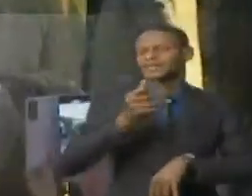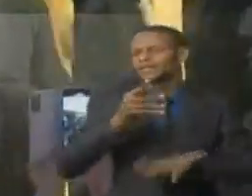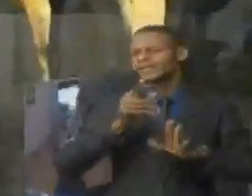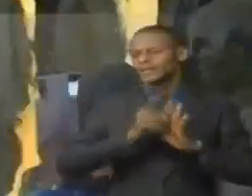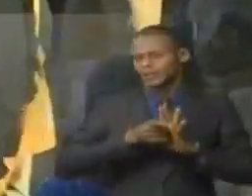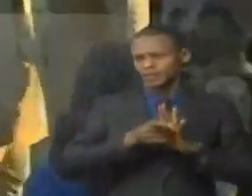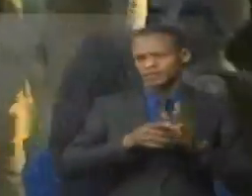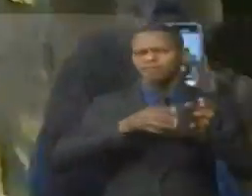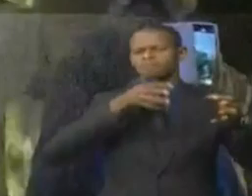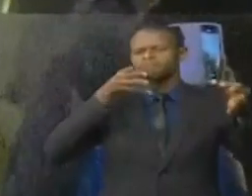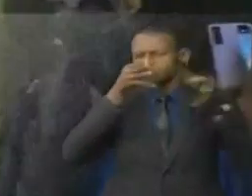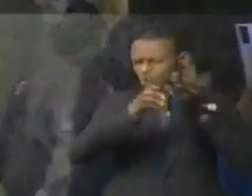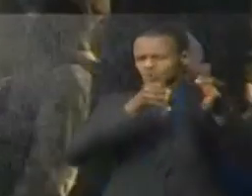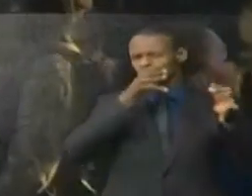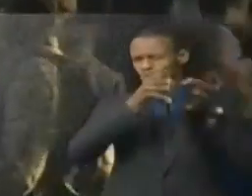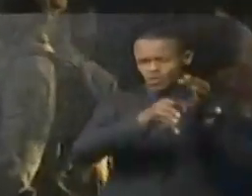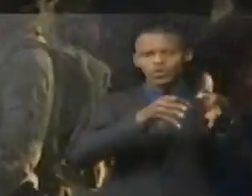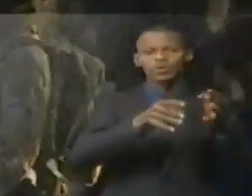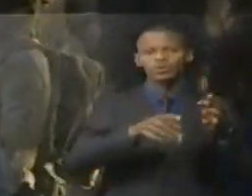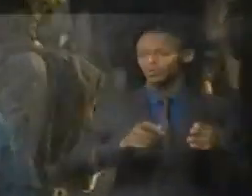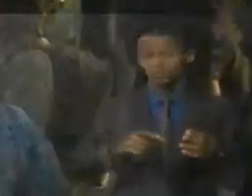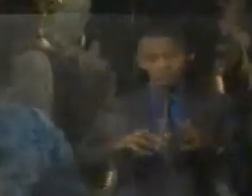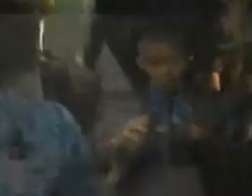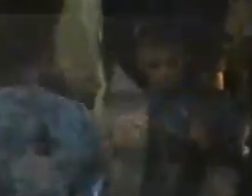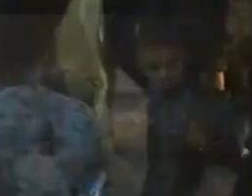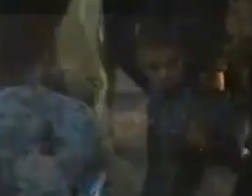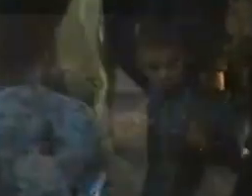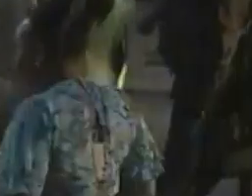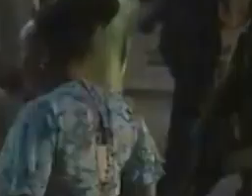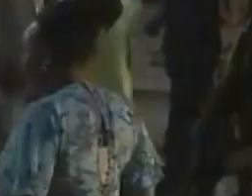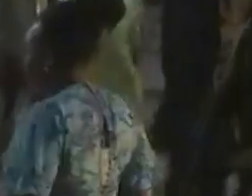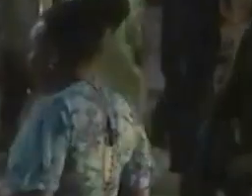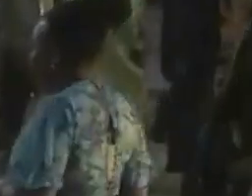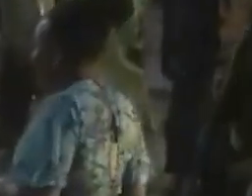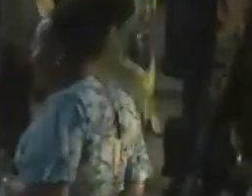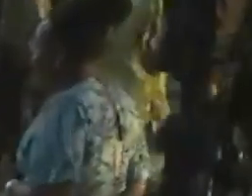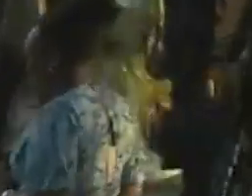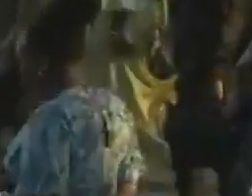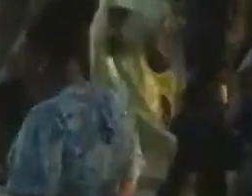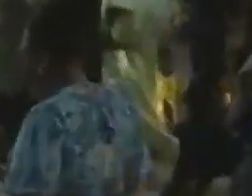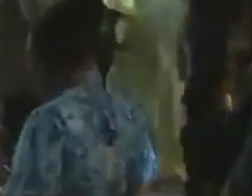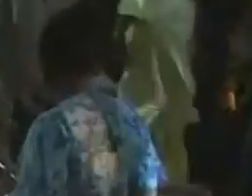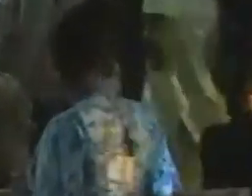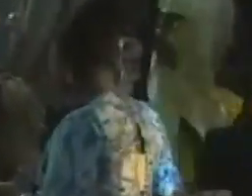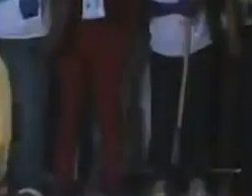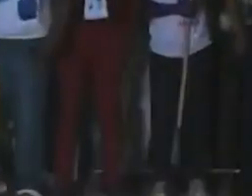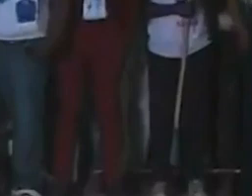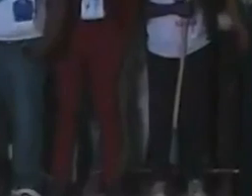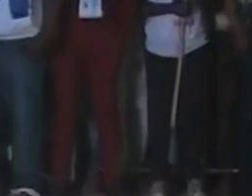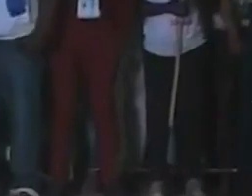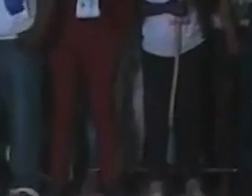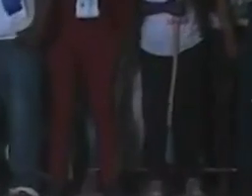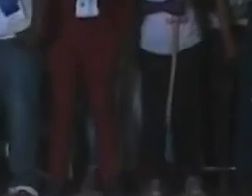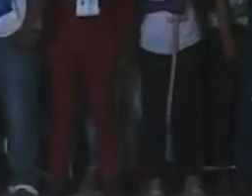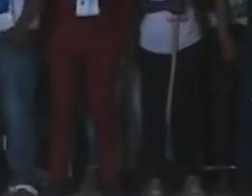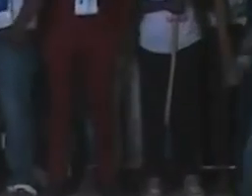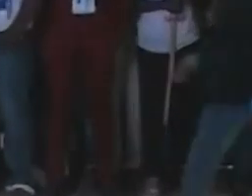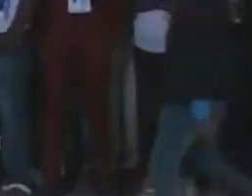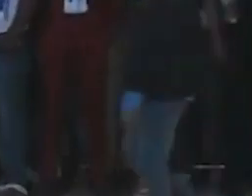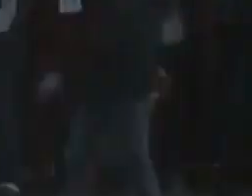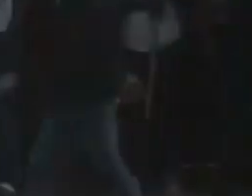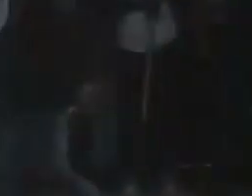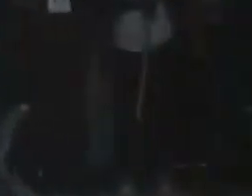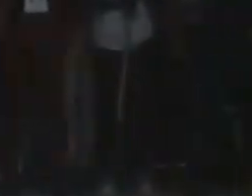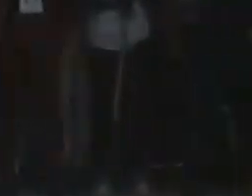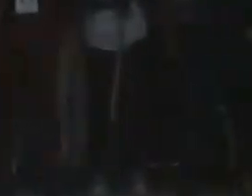du gouvernement provincial à pouvoir transformer cette province issue du démembrement du Grand Katara. Il a